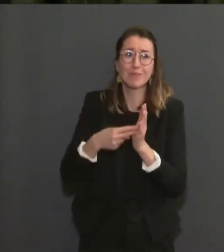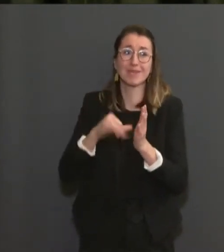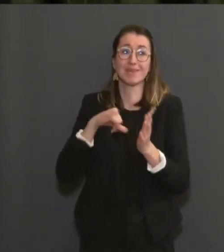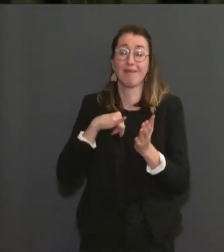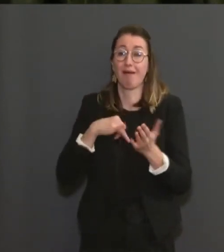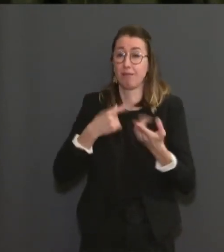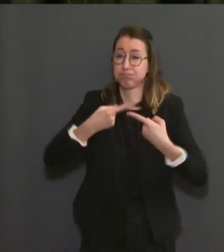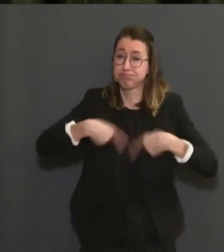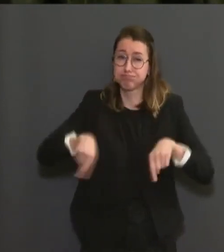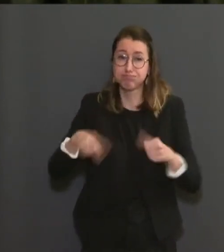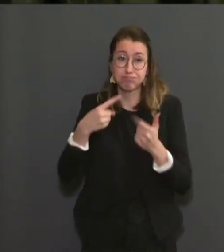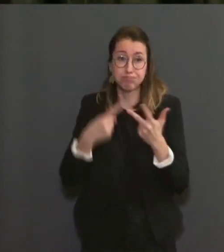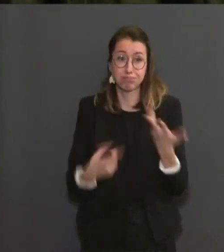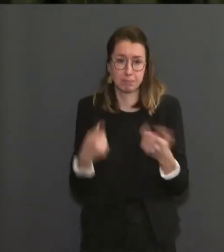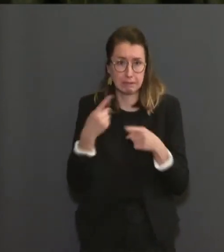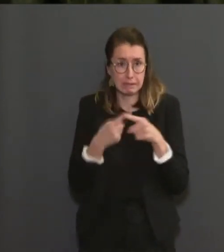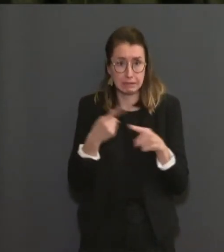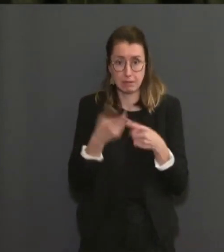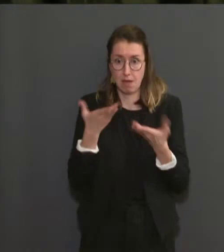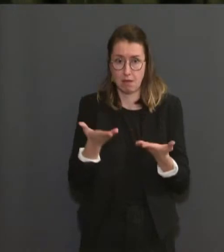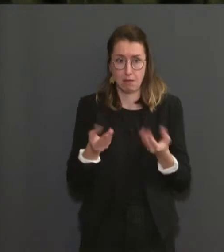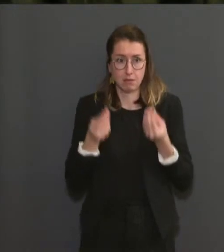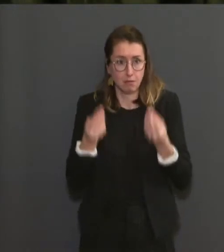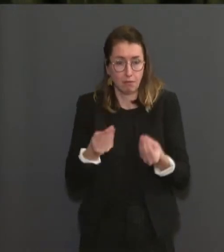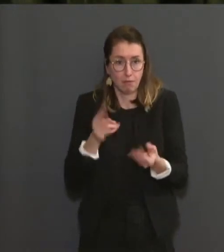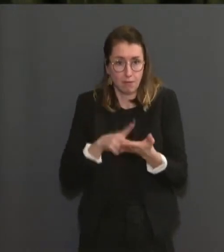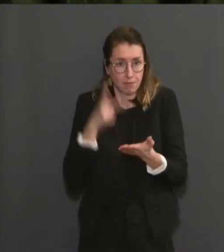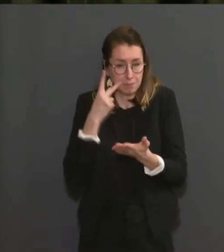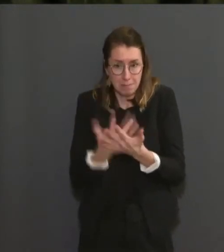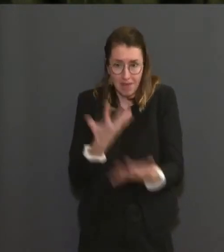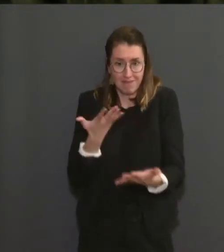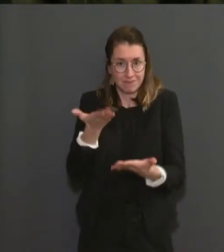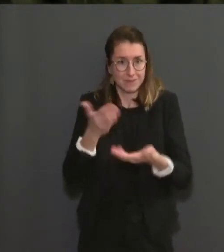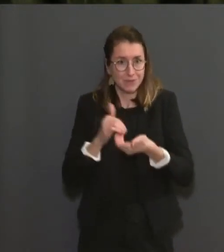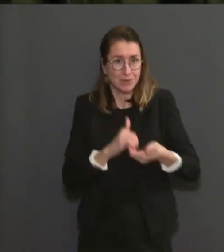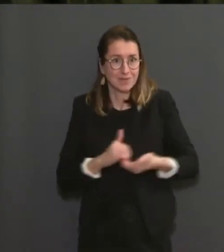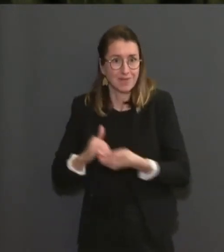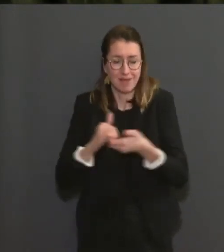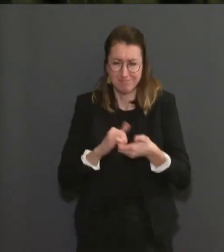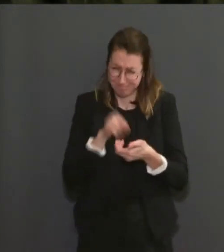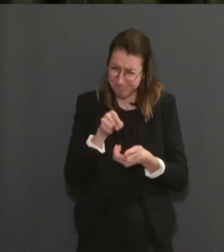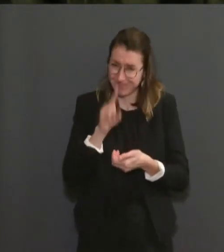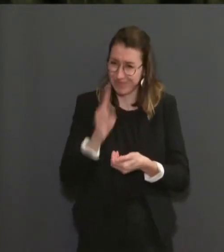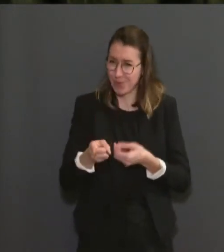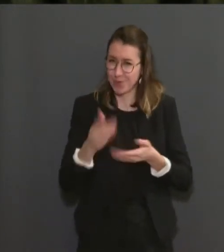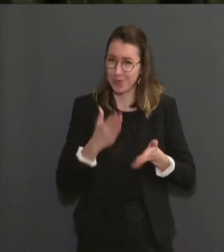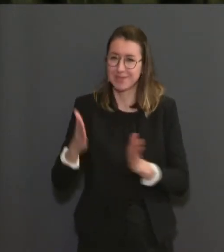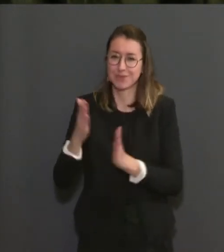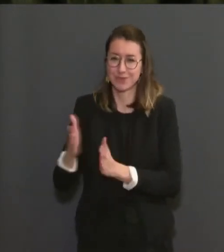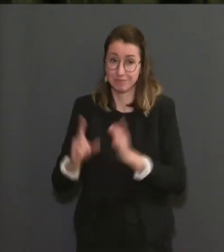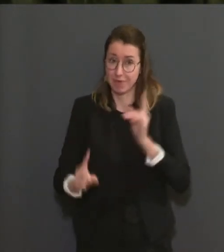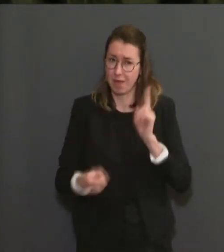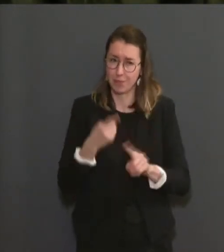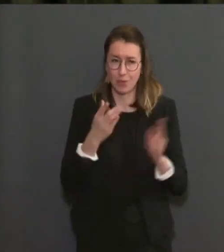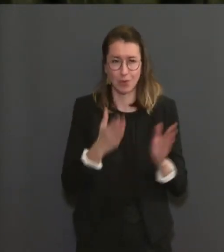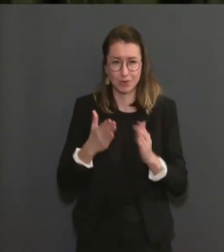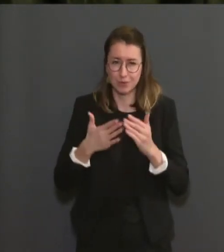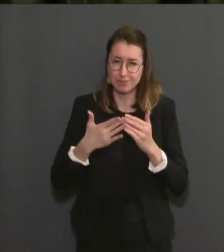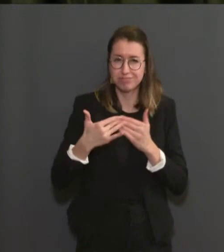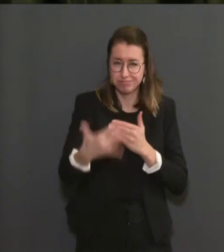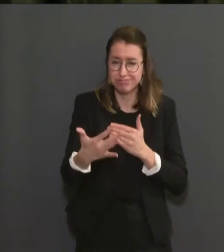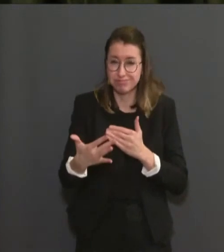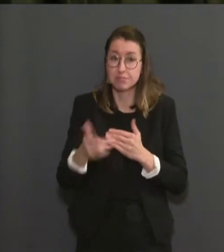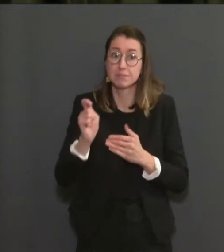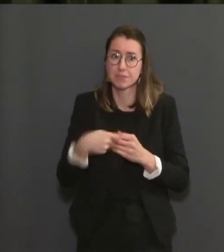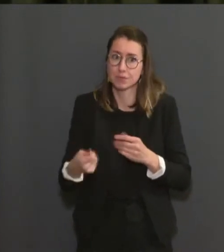beaucoup. Donc ne relâchons pas notre mobilisation, que ce soit dans le respect des règles ou dans nos contacts avec les autres, malgré